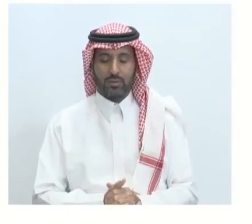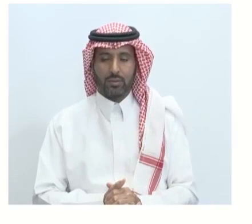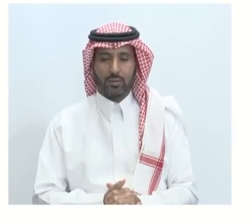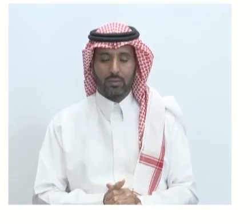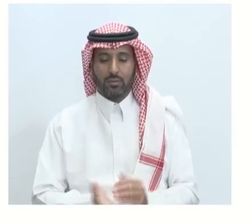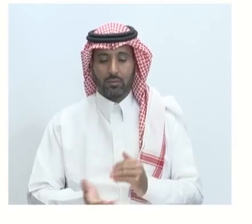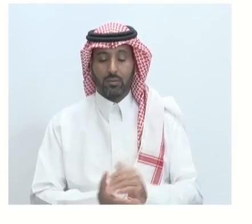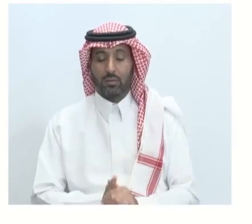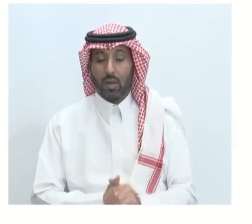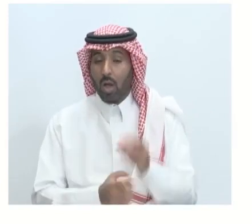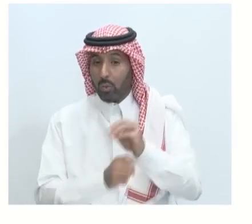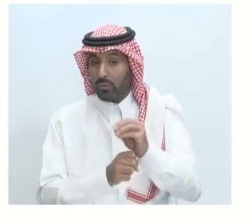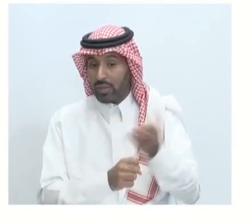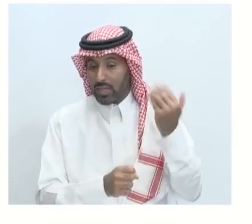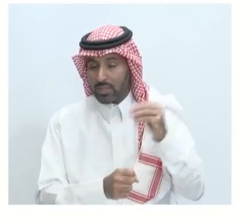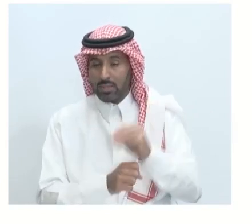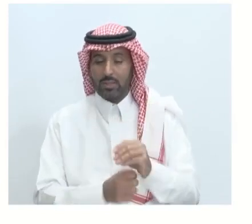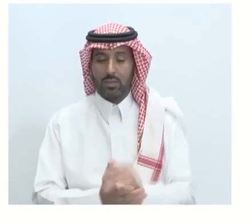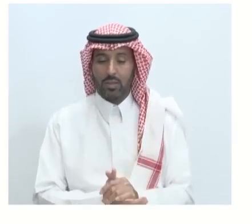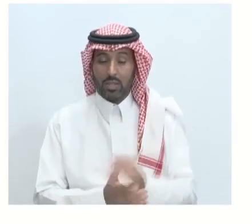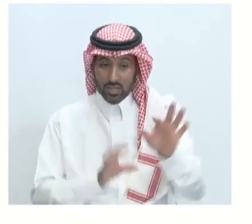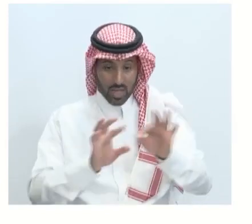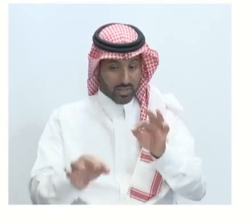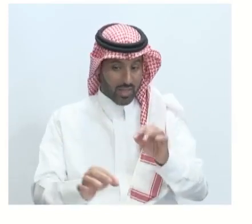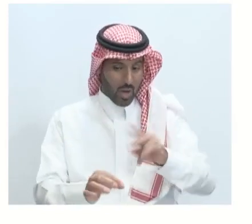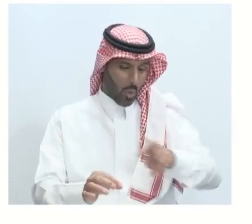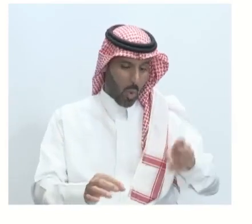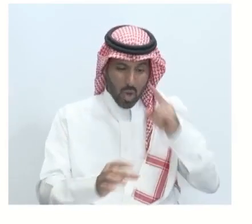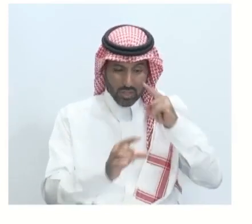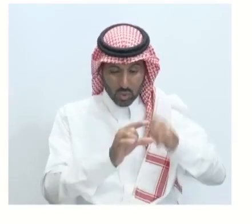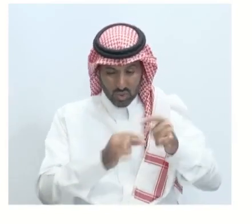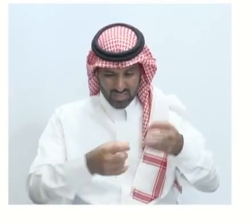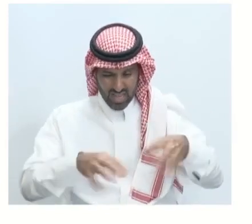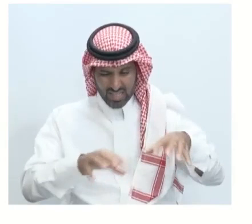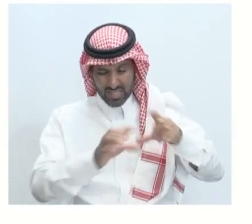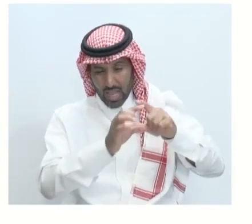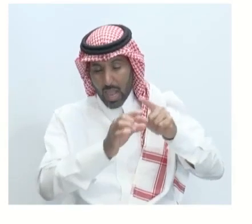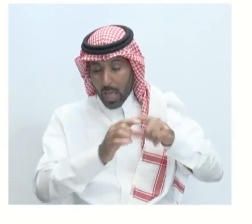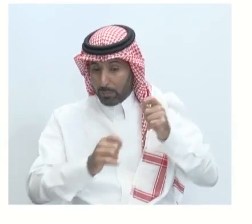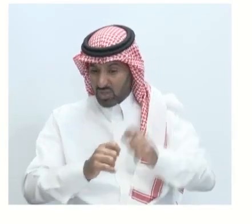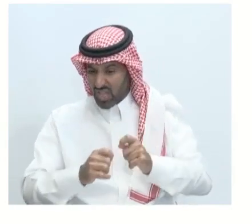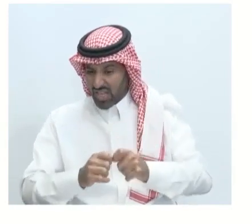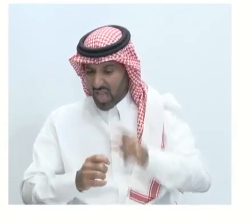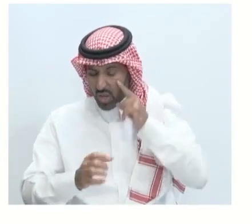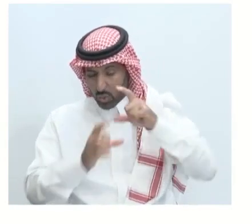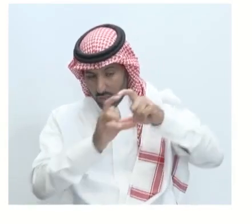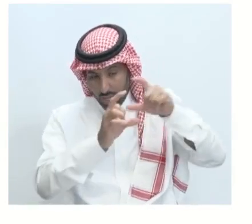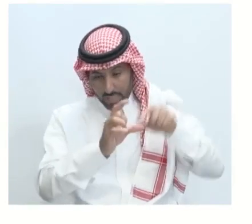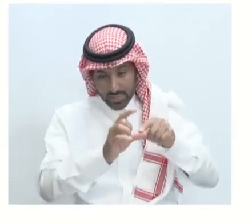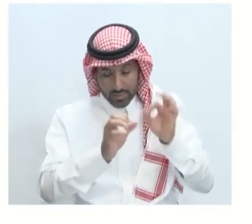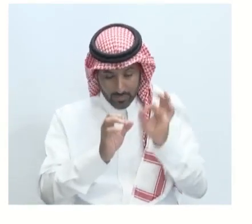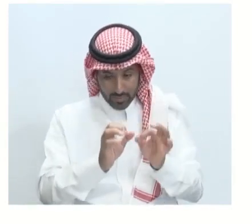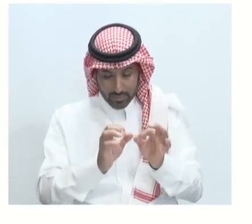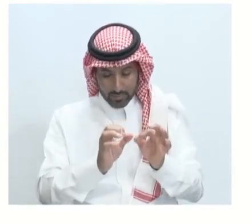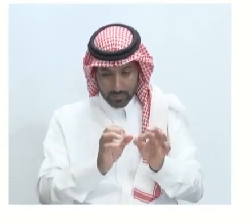عزيزتي الطالبه ذكرنا في درسنا السابق عند اختيار نوع الزجاج المصنع لكل عدسه بعنايه فان هذا